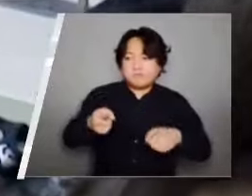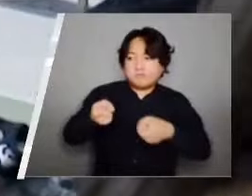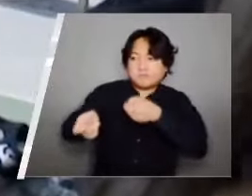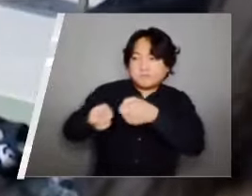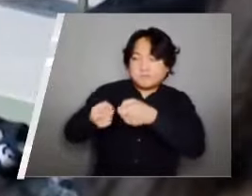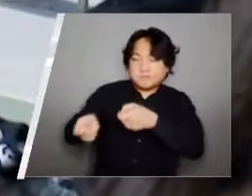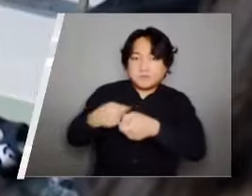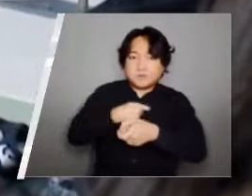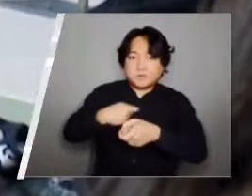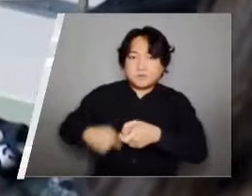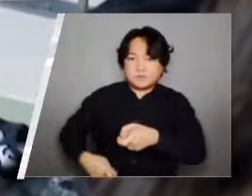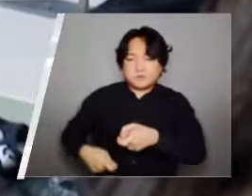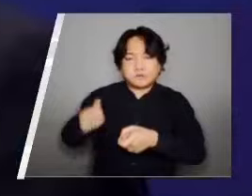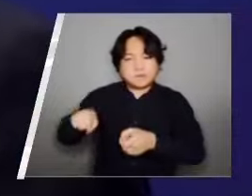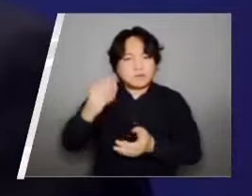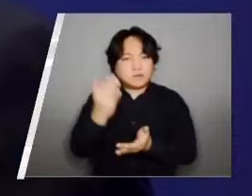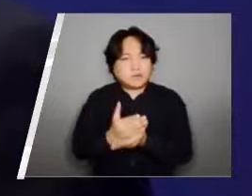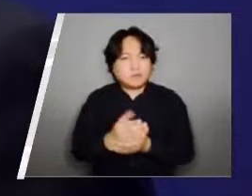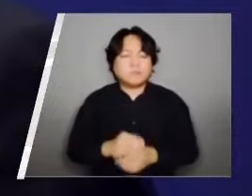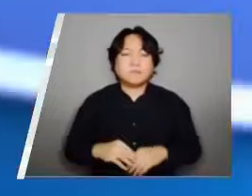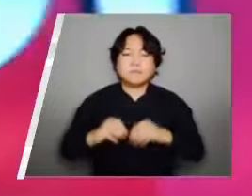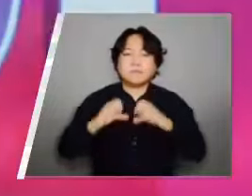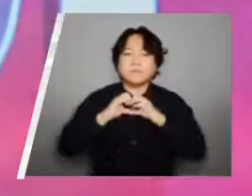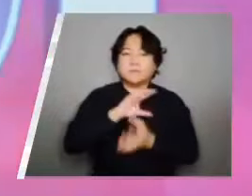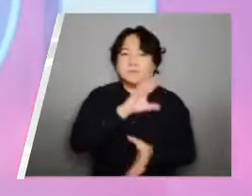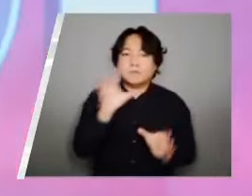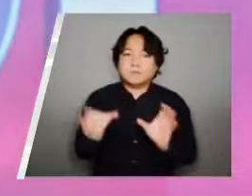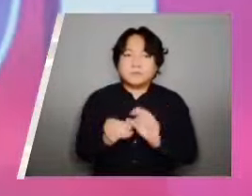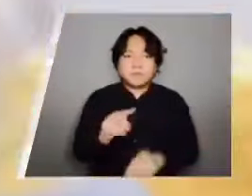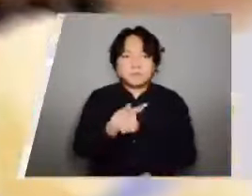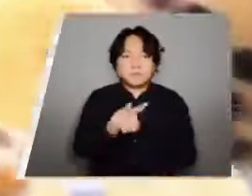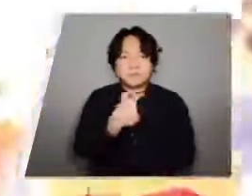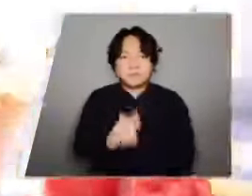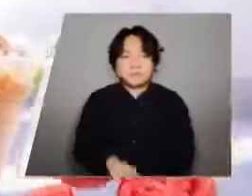GMA integrated news ako si Chino Gaston ng inyo